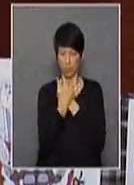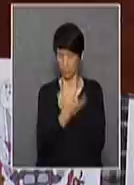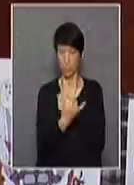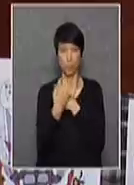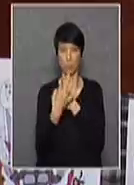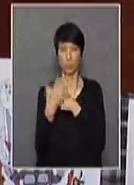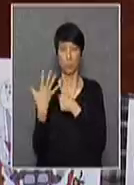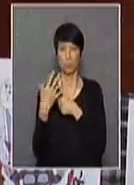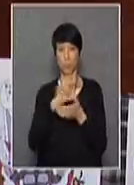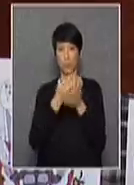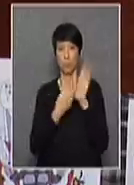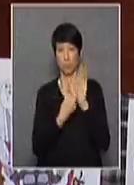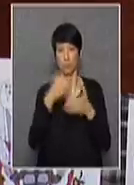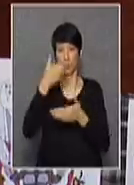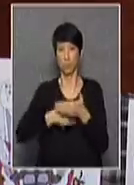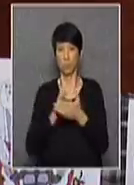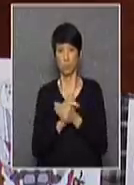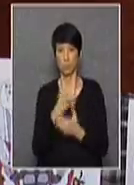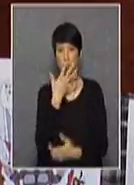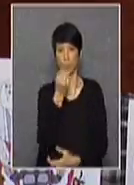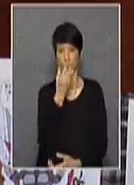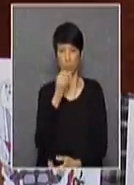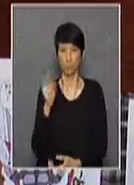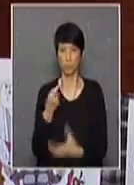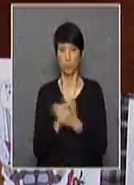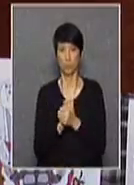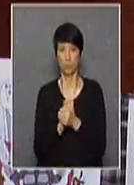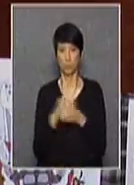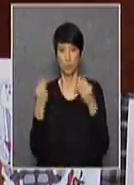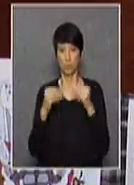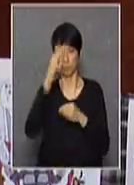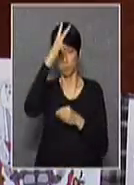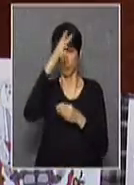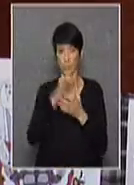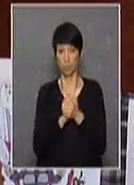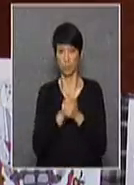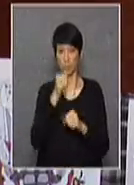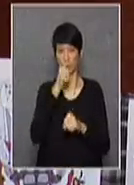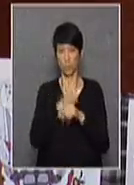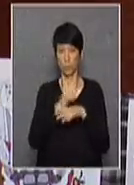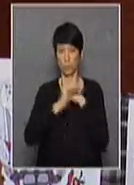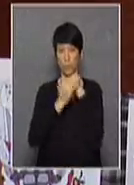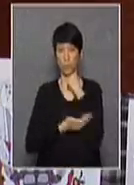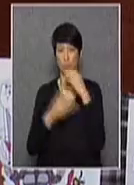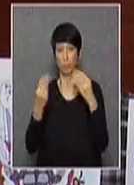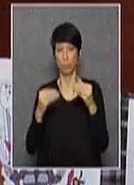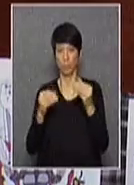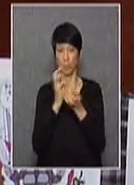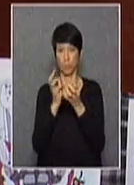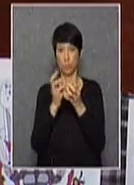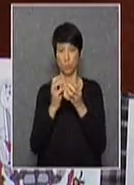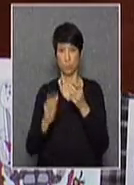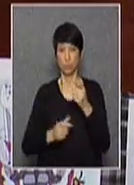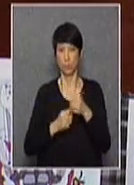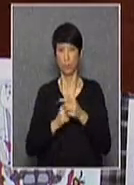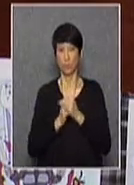635項修正案，削減500,000，相當於教育局就基本法教材資源的開發工